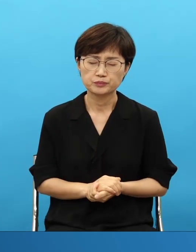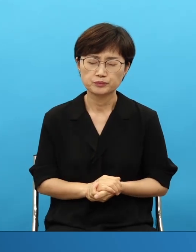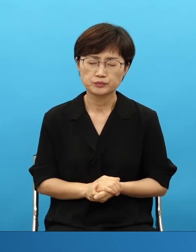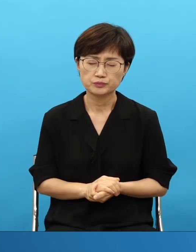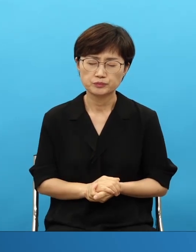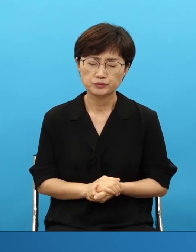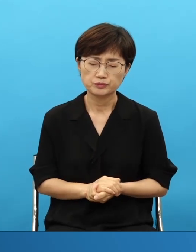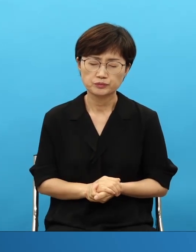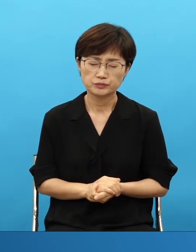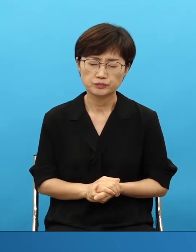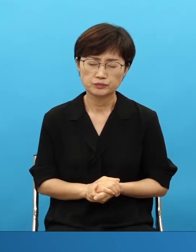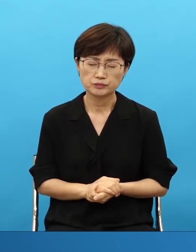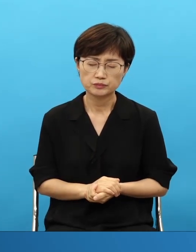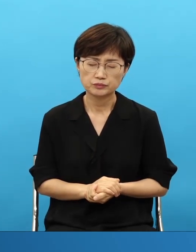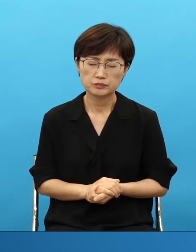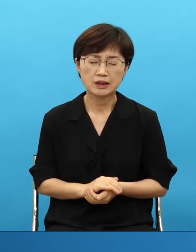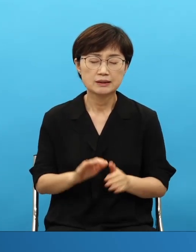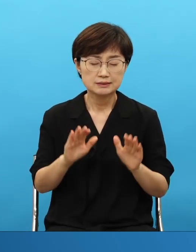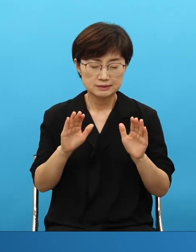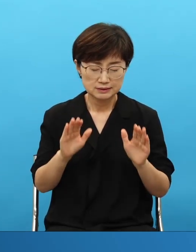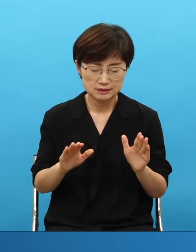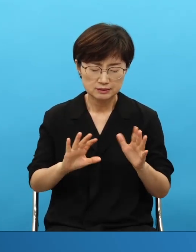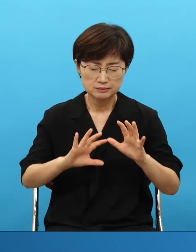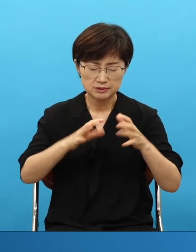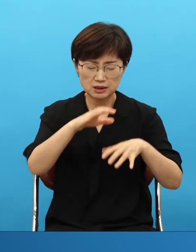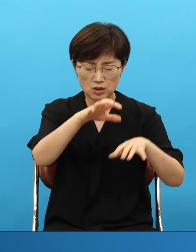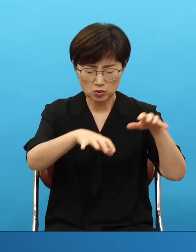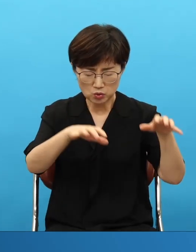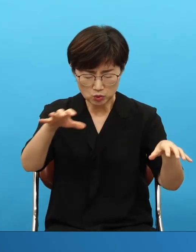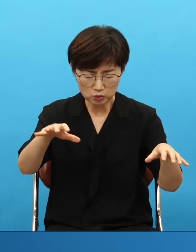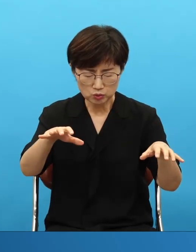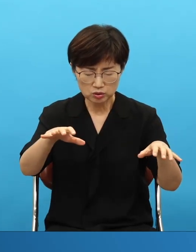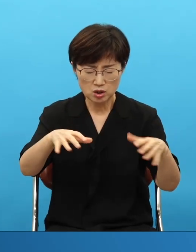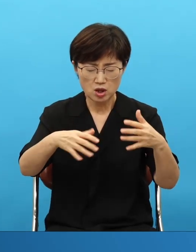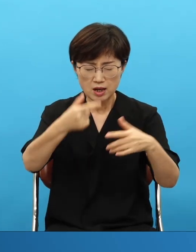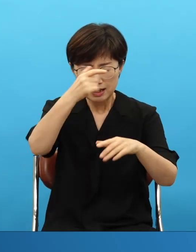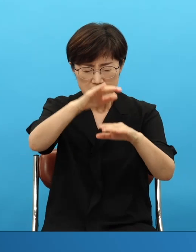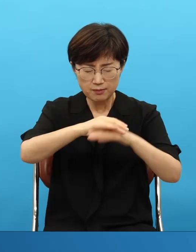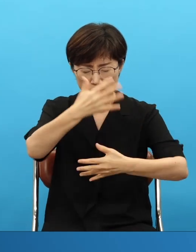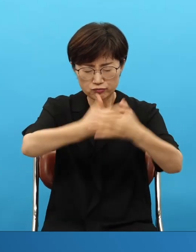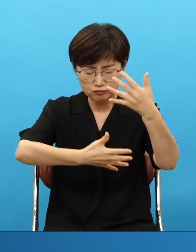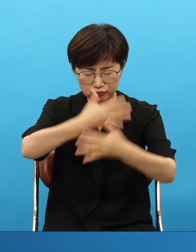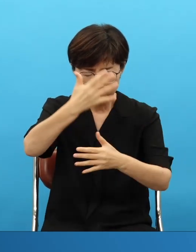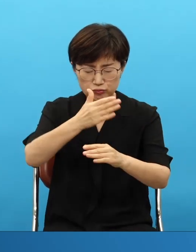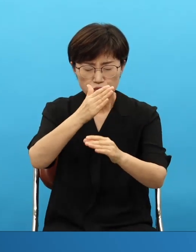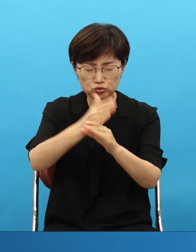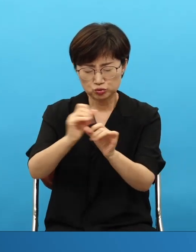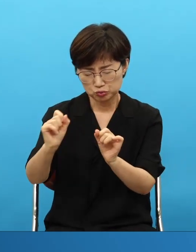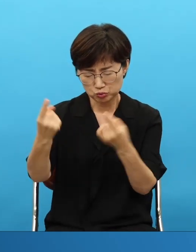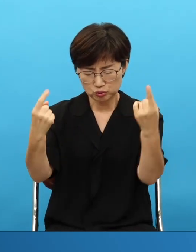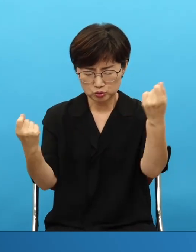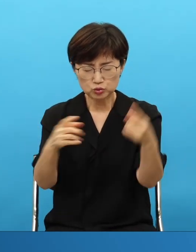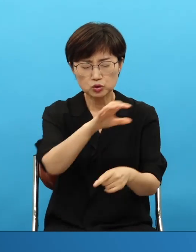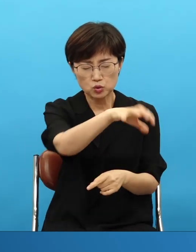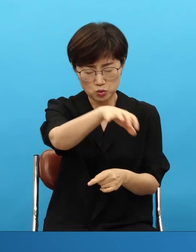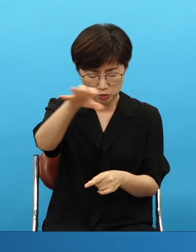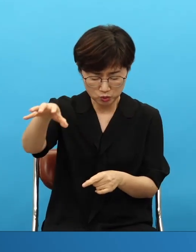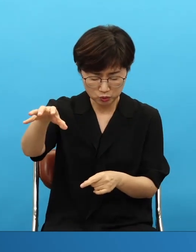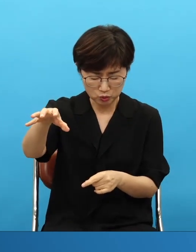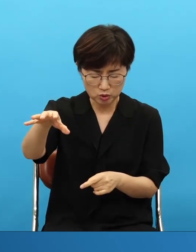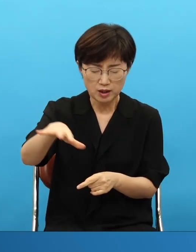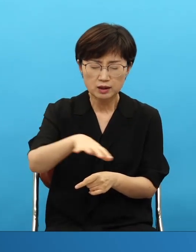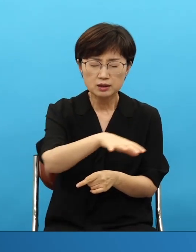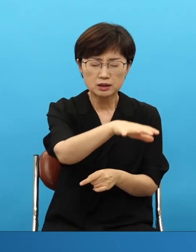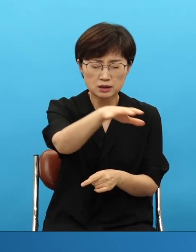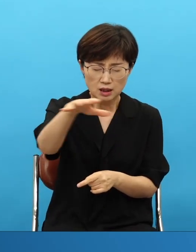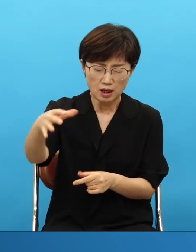生 지금세계각처에서영상으로함께예배드리는흩어진제자들과교회를붙들어